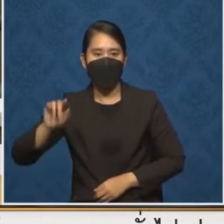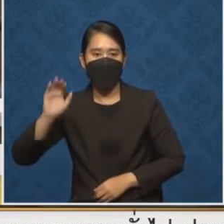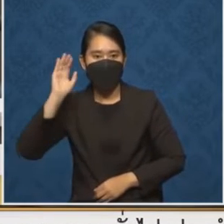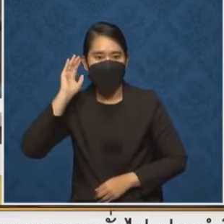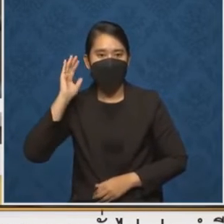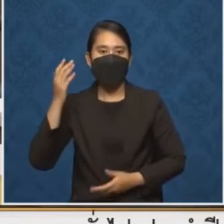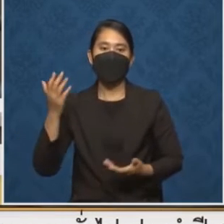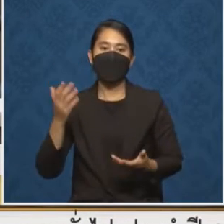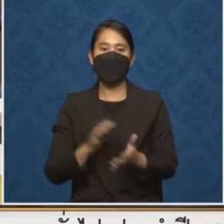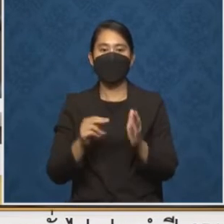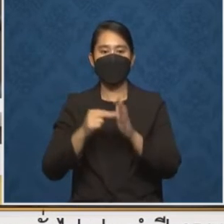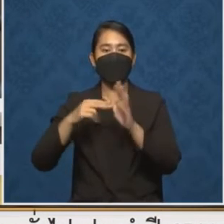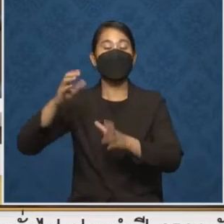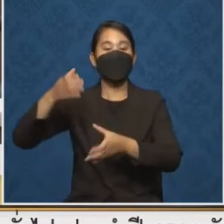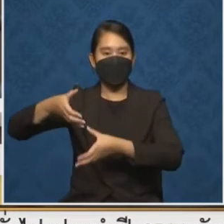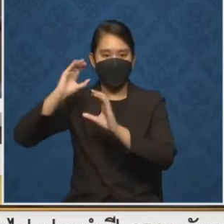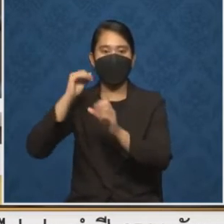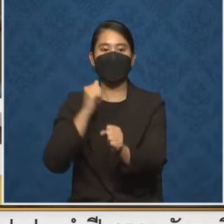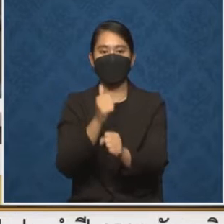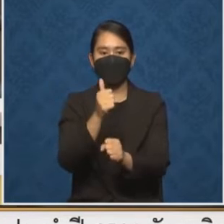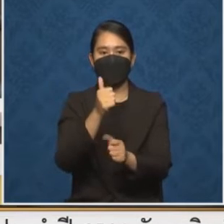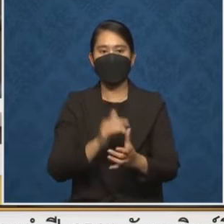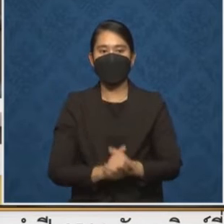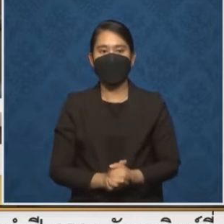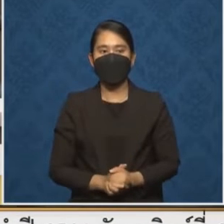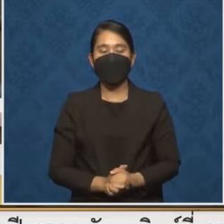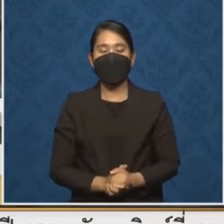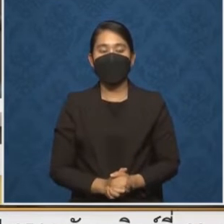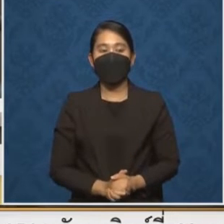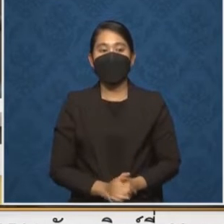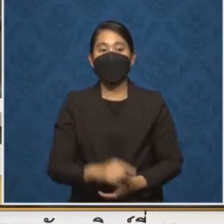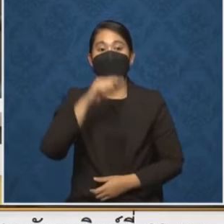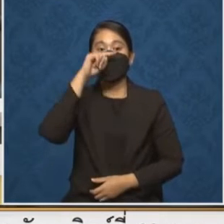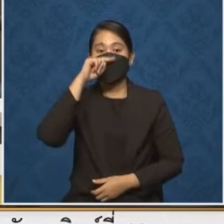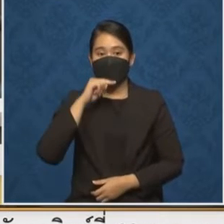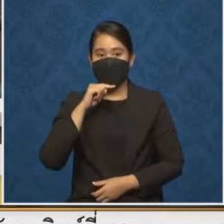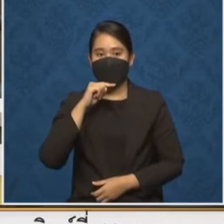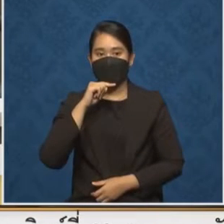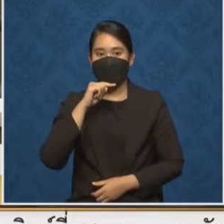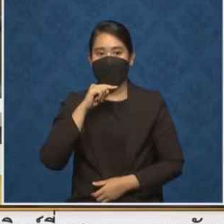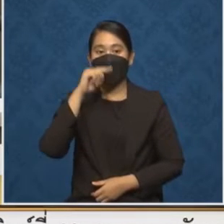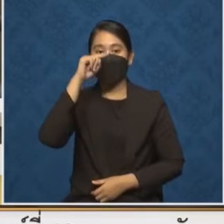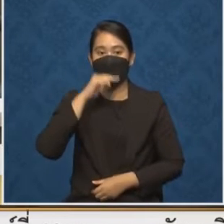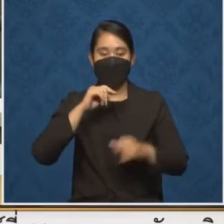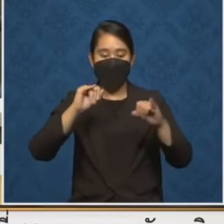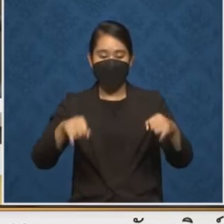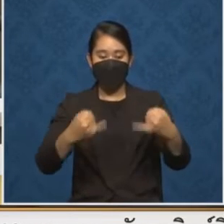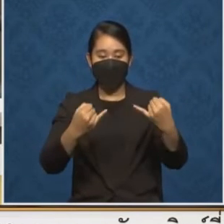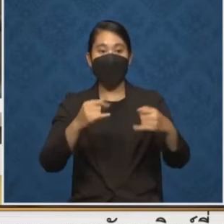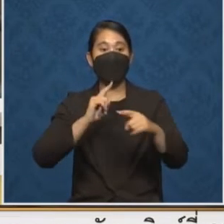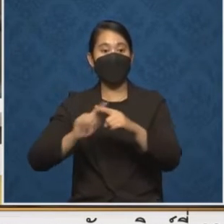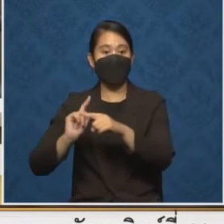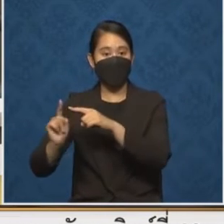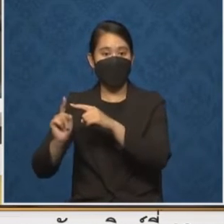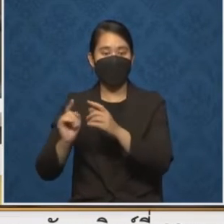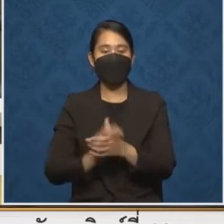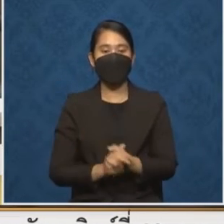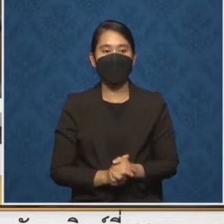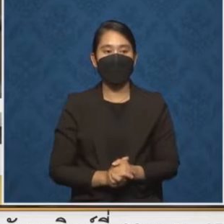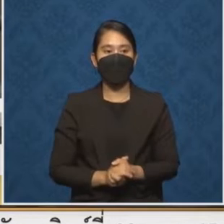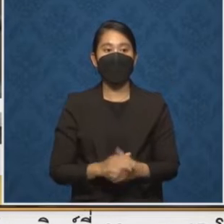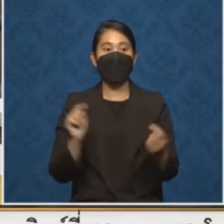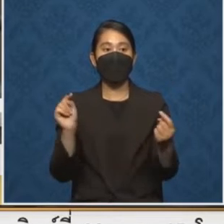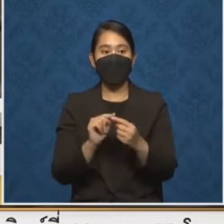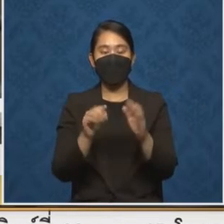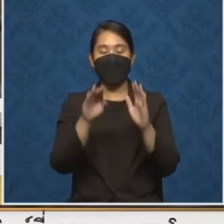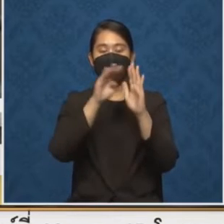ดยเหุผลนั้ ประเทศไยถามวา คดีต่างๆ ที่ไปผ่านกระบวน